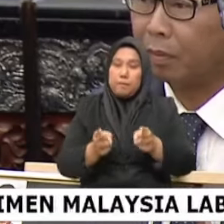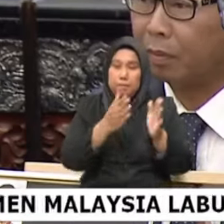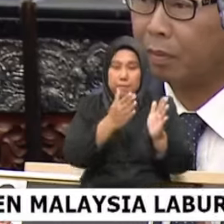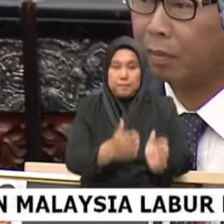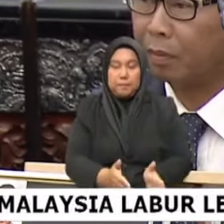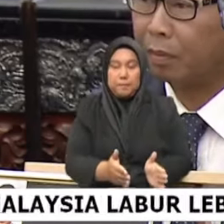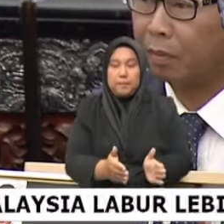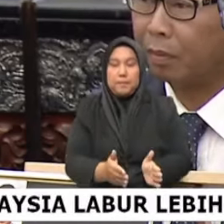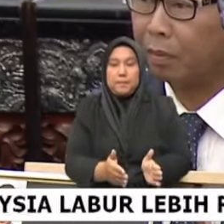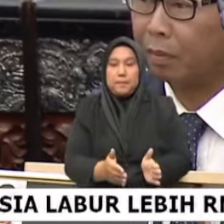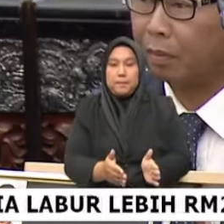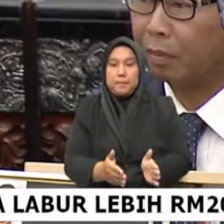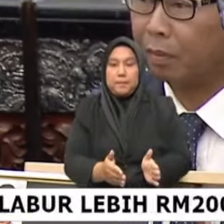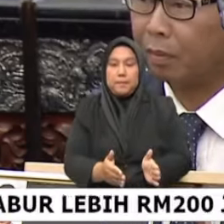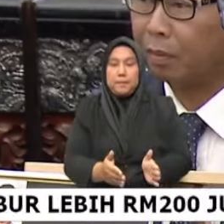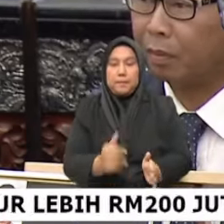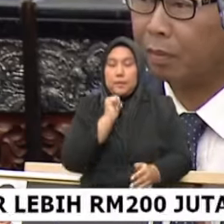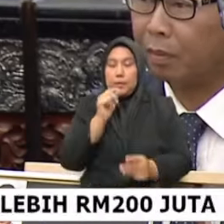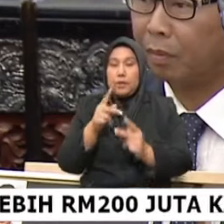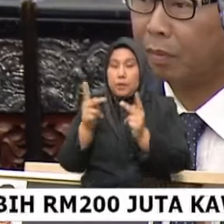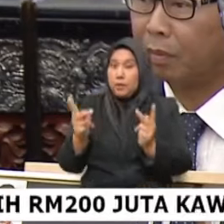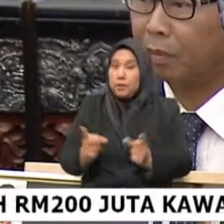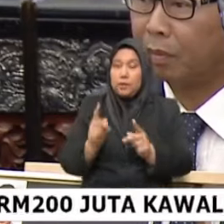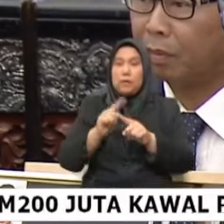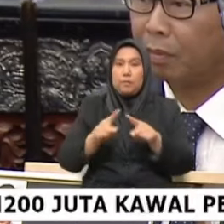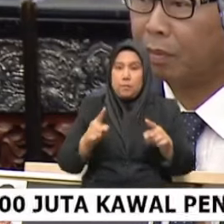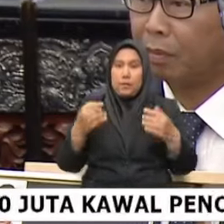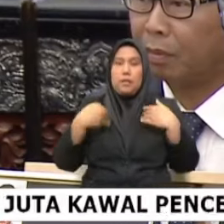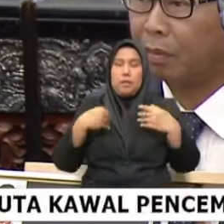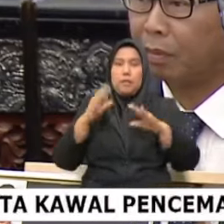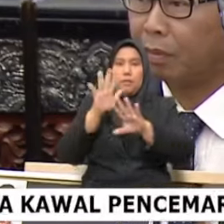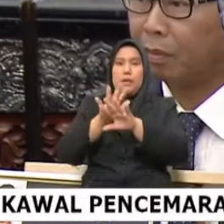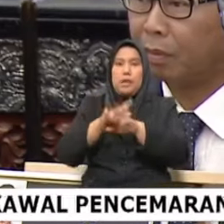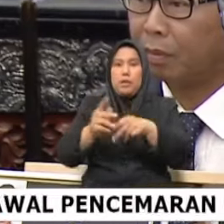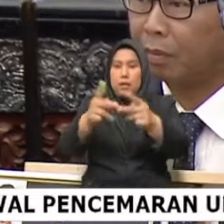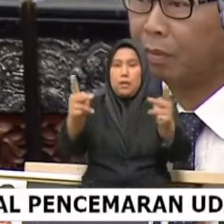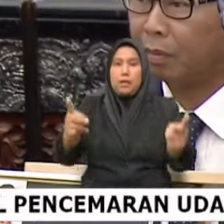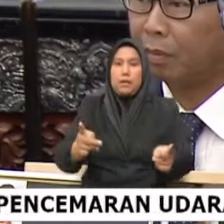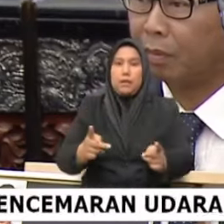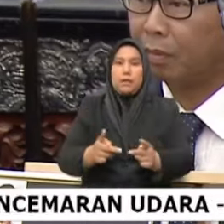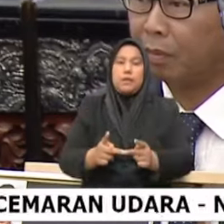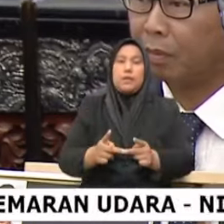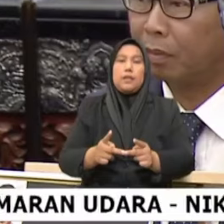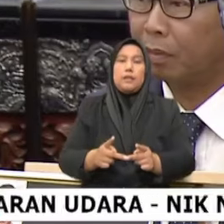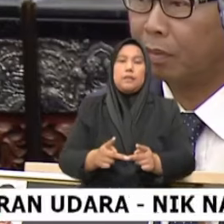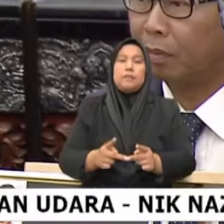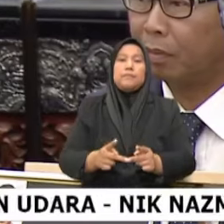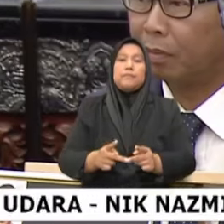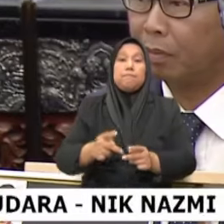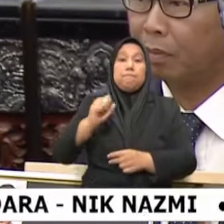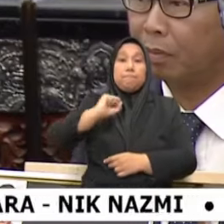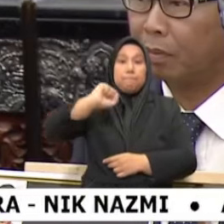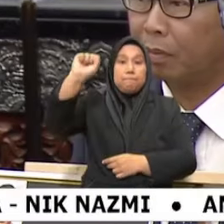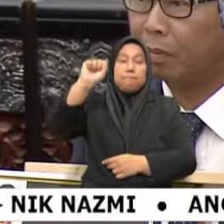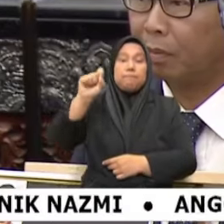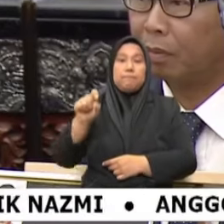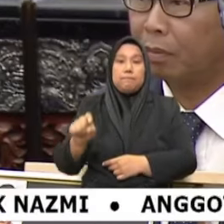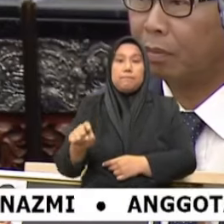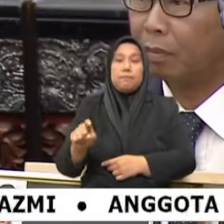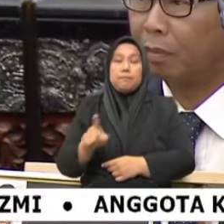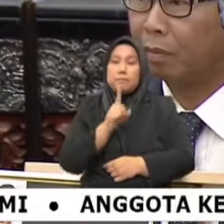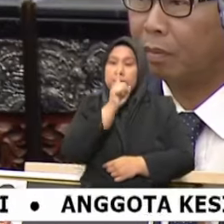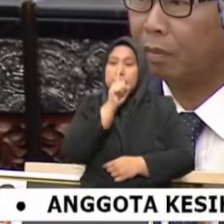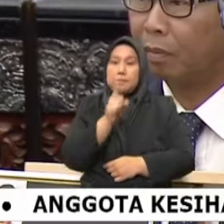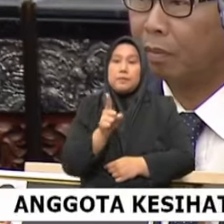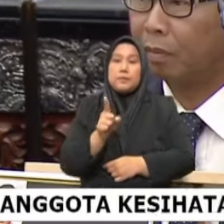Bukan saja di kawasan Yang Berhormat Sempurna. Ramai, banyak kawasan di negeri Sabah terutamanya yang sebenarnya